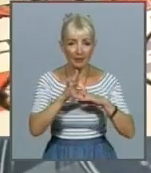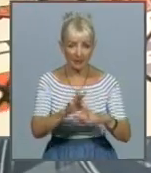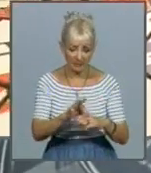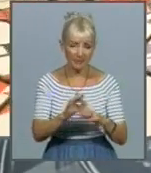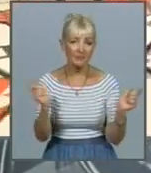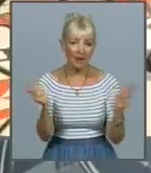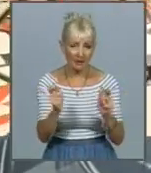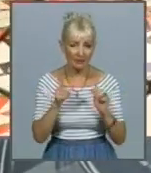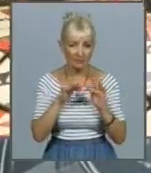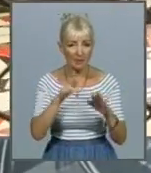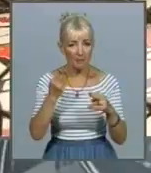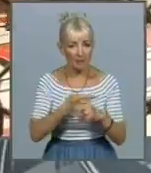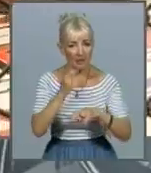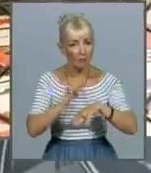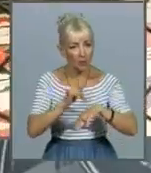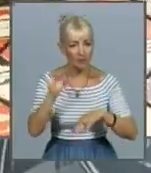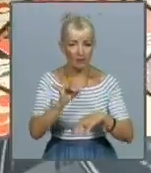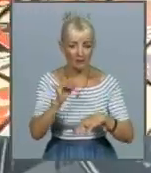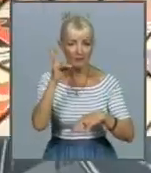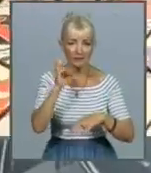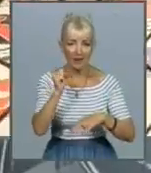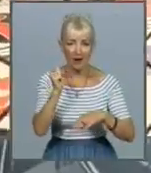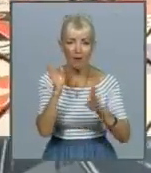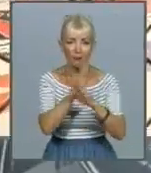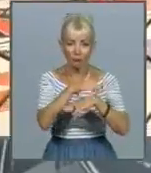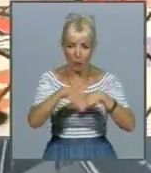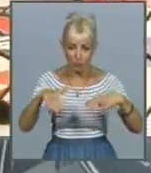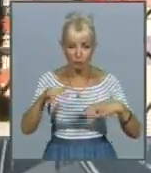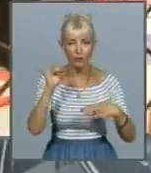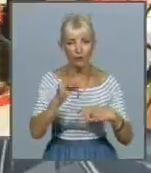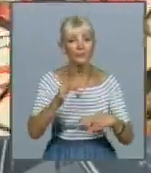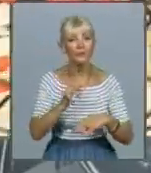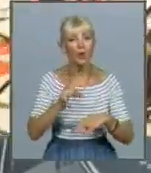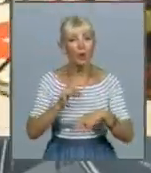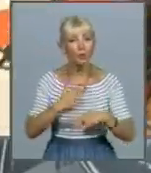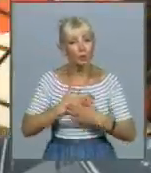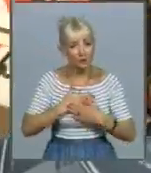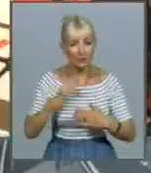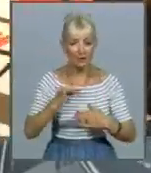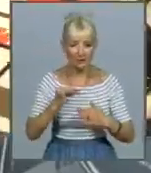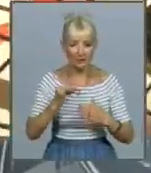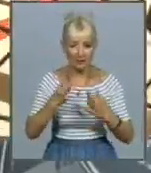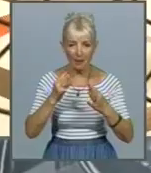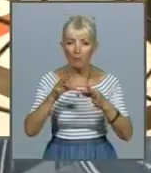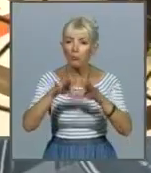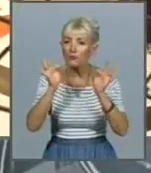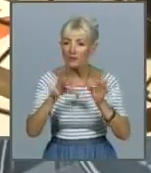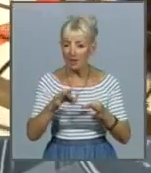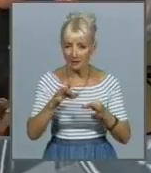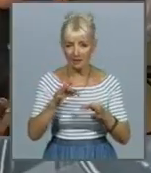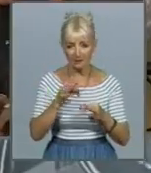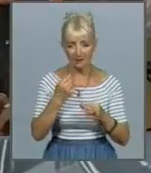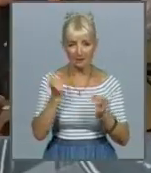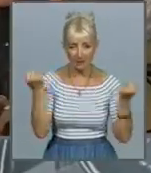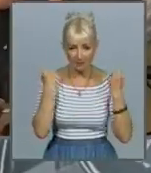мерам без зрителей и на открытом воздухе любителей профессиональные бойцы выясняли отношения в категориях до 61